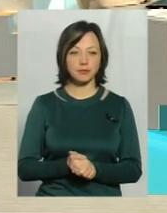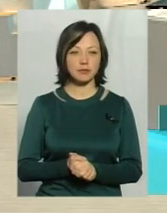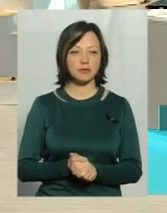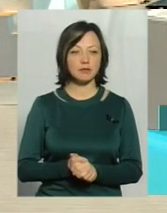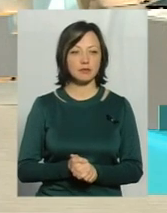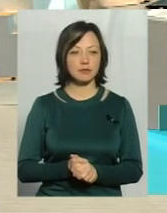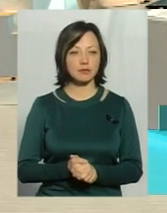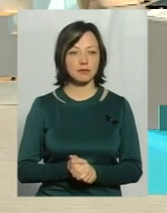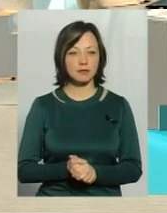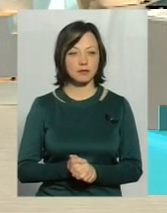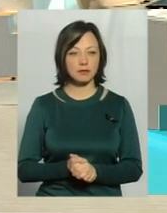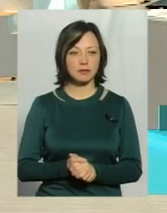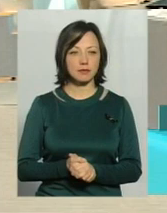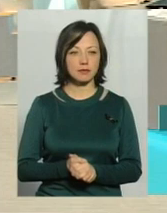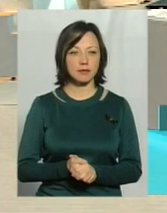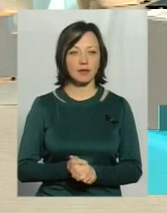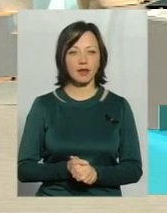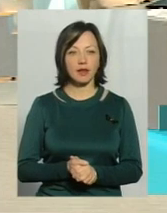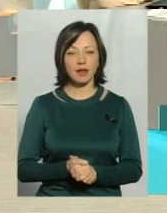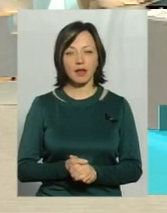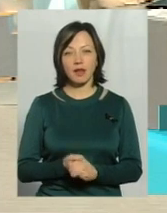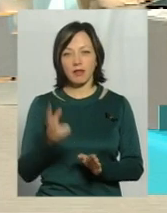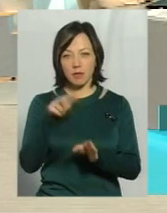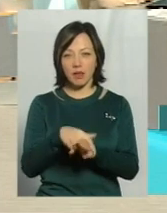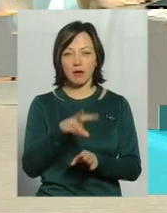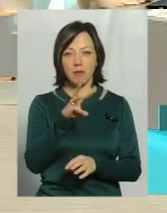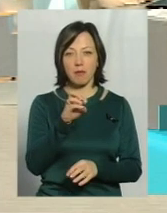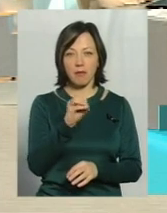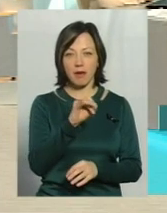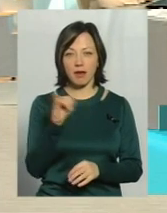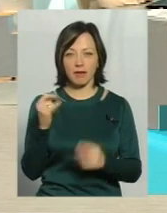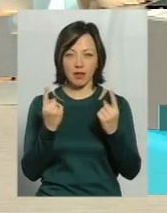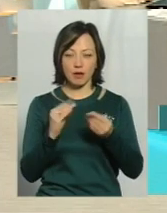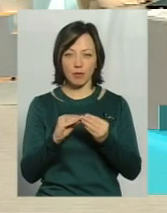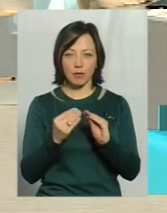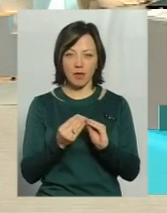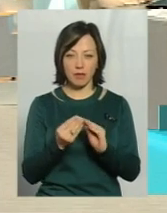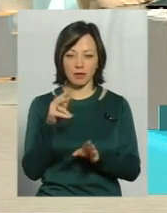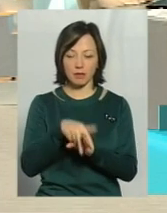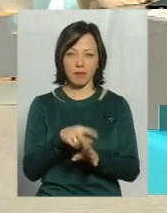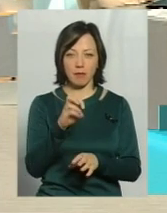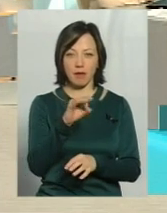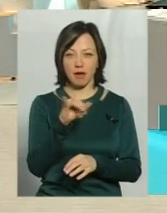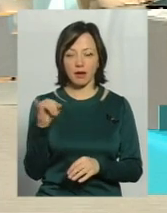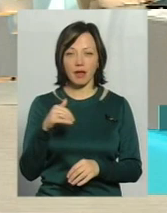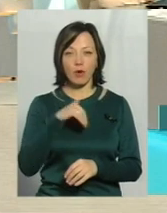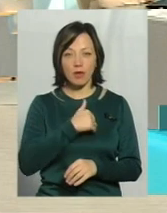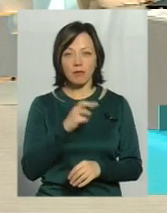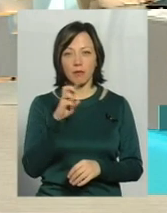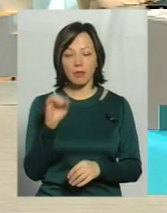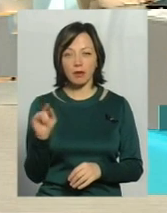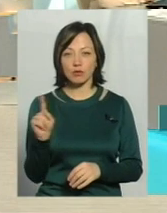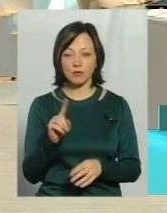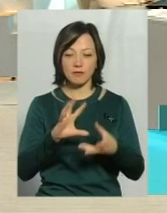що, ну, знову ж таки, на плечах мерія – це дуже велика проблема на плечах мерії. Я би хотів взагалі,